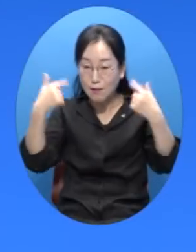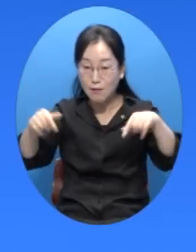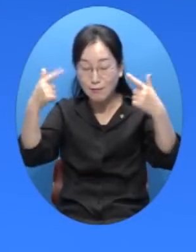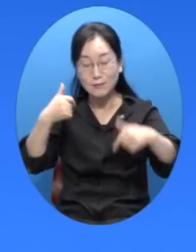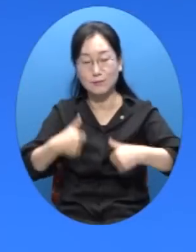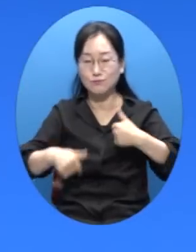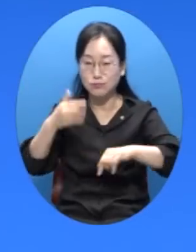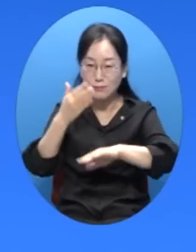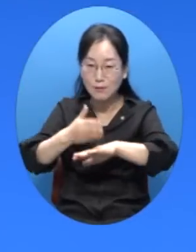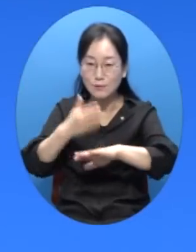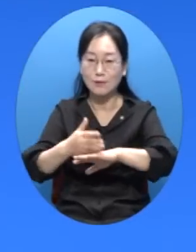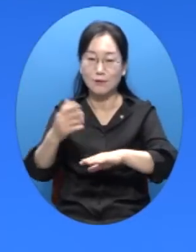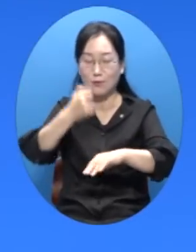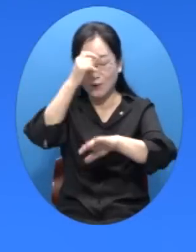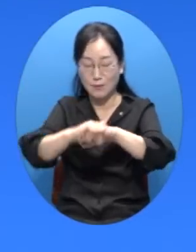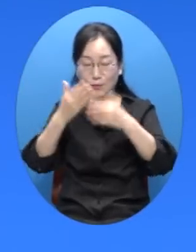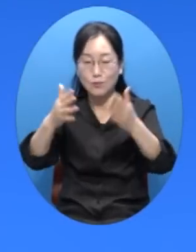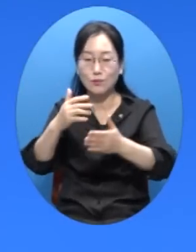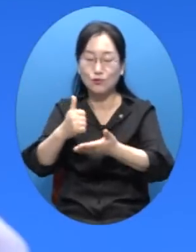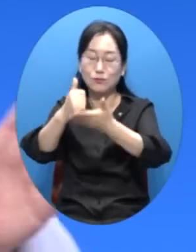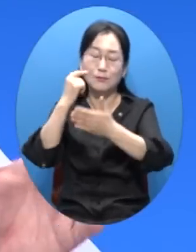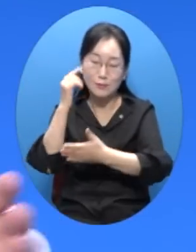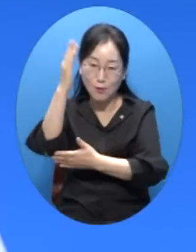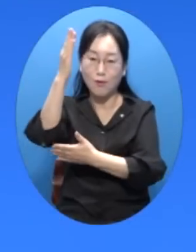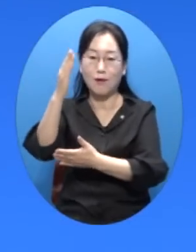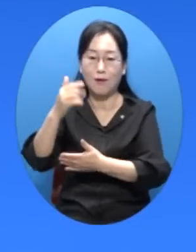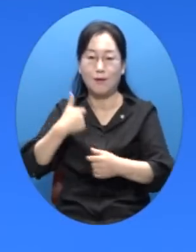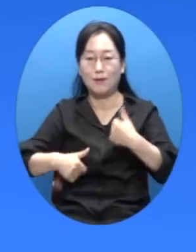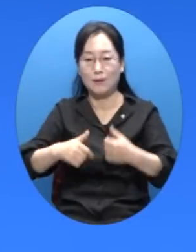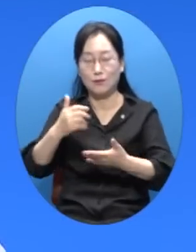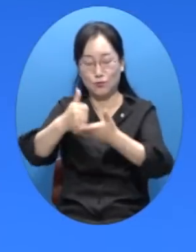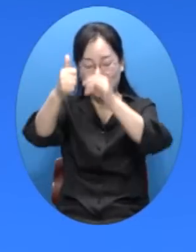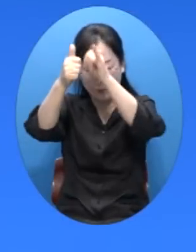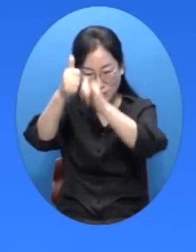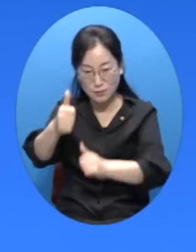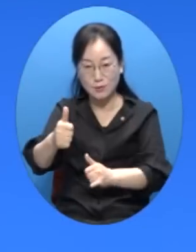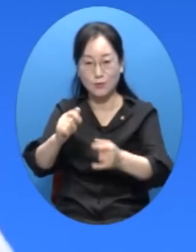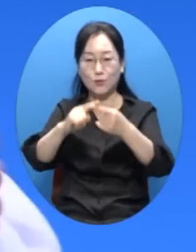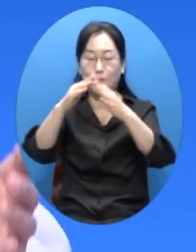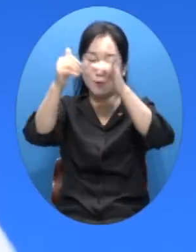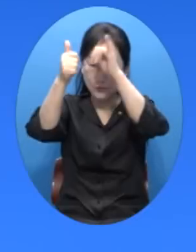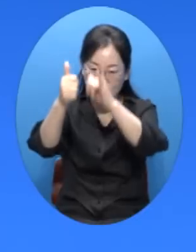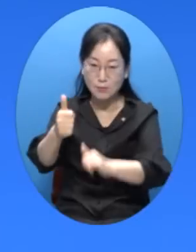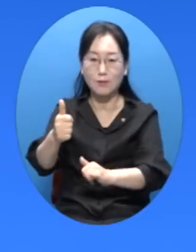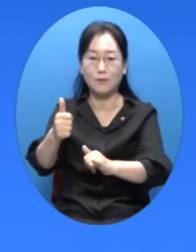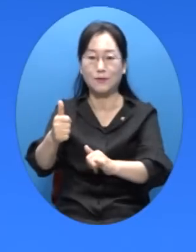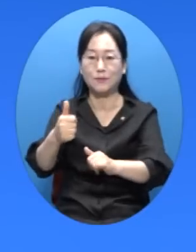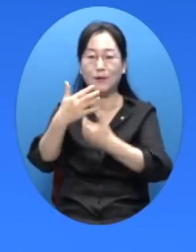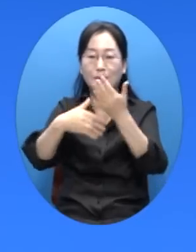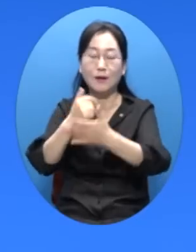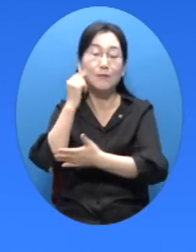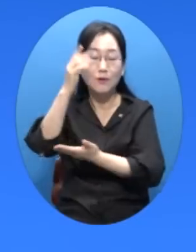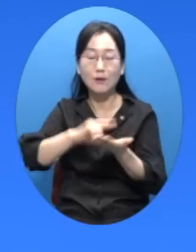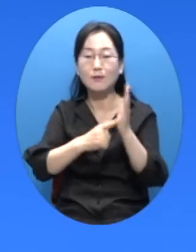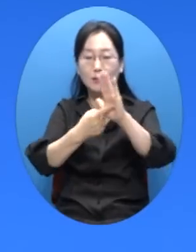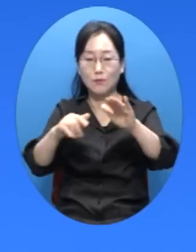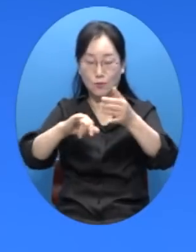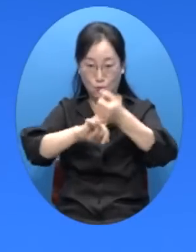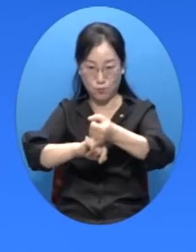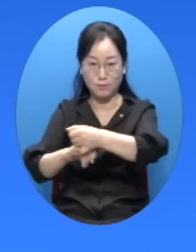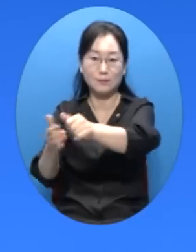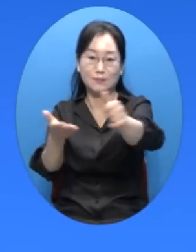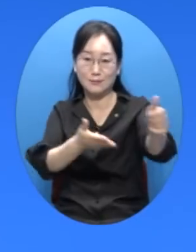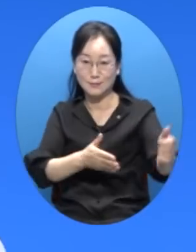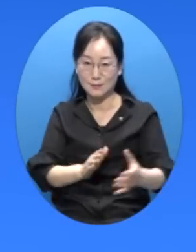기쁨으로 감사로 예배를 드려 주님께 영광을 돌리고 기쁨으로 주님을 섬기고 교회를 섬겨서 하나님의 영광을 나타내는 우리 모두가 되어야 하는